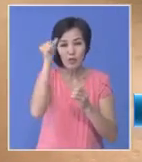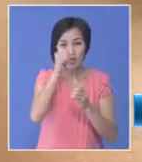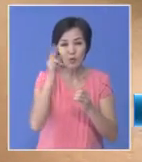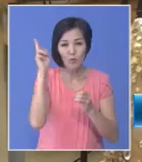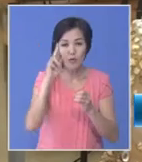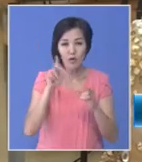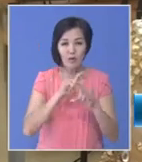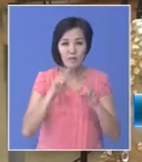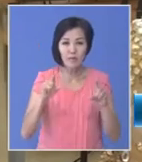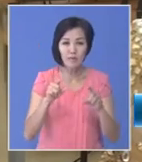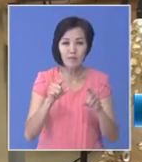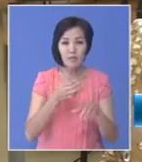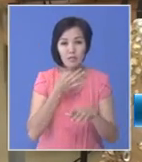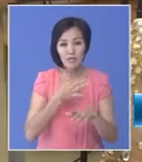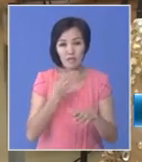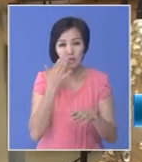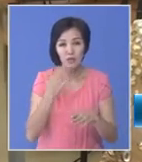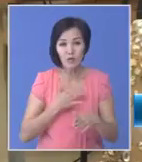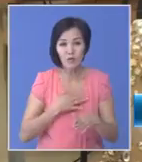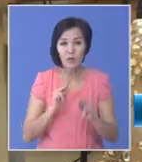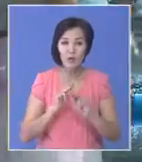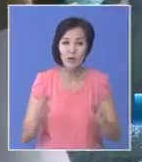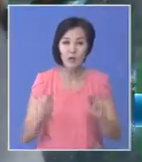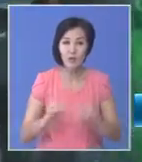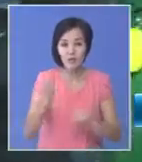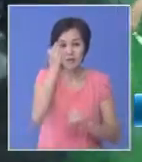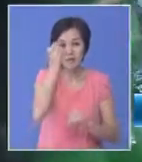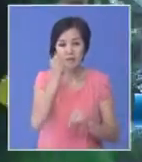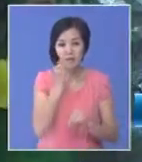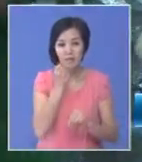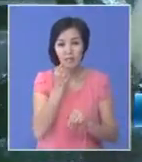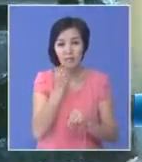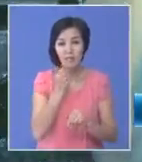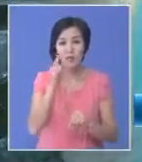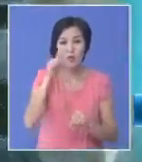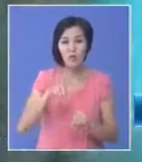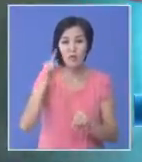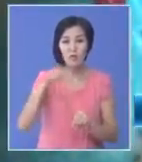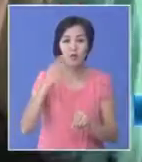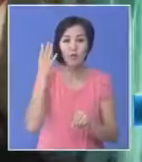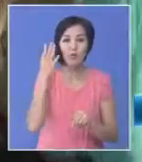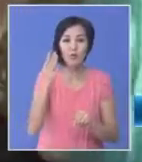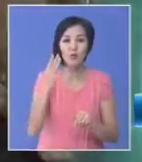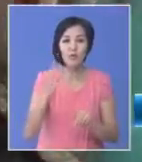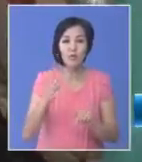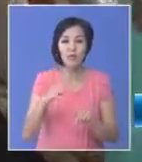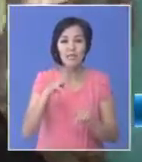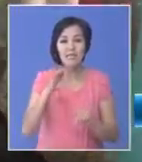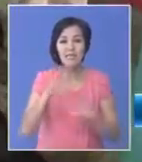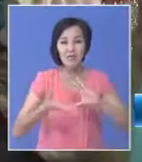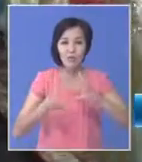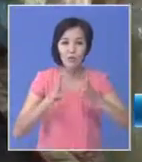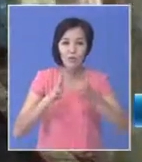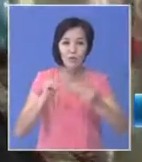жақсы көрем. Білім берген ұстаздарыма мың алғыс айтамын. Айша оқитын нөмір 4-ші мектеп ұбыты қорытындысы бойынша